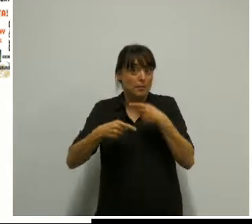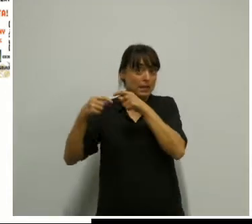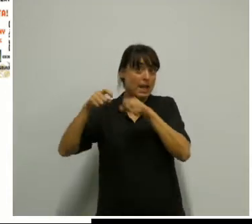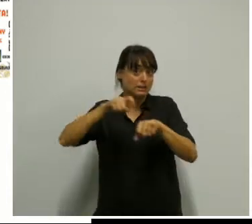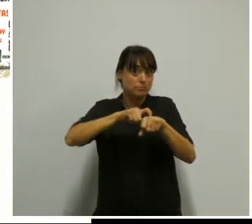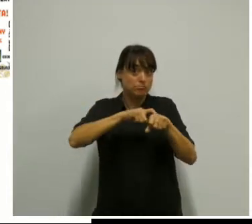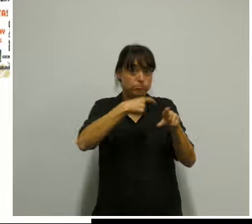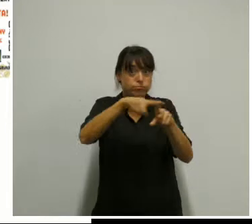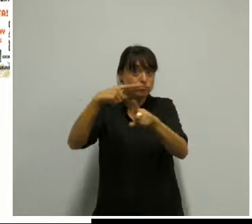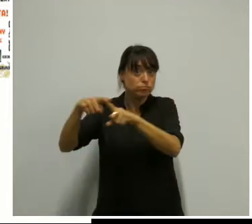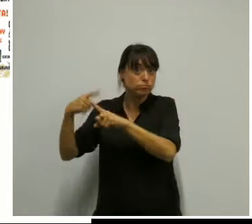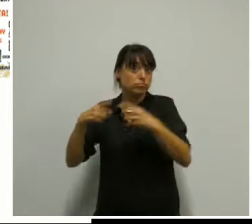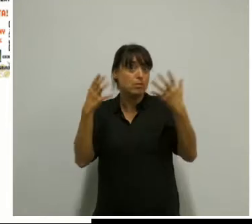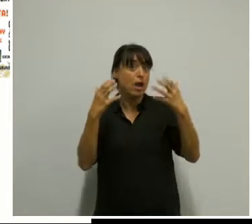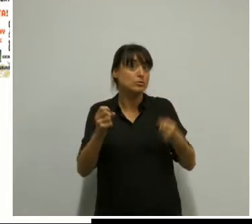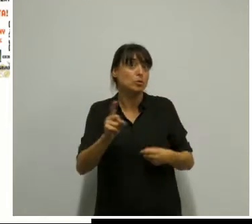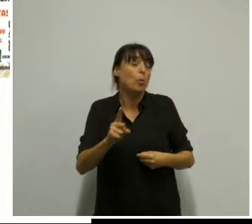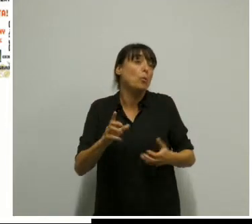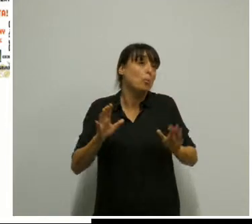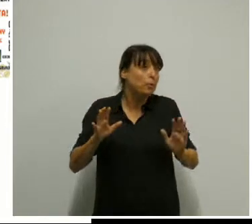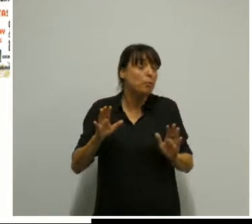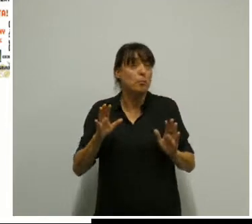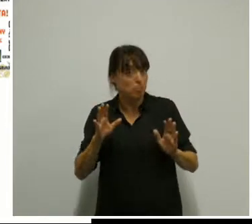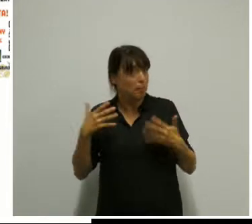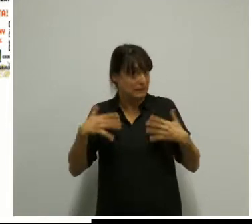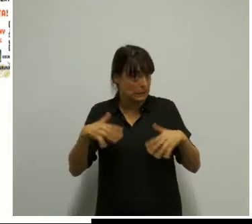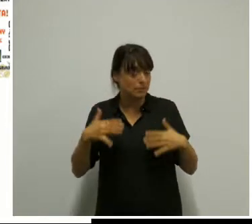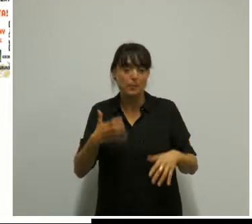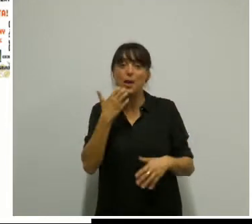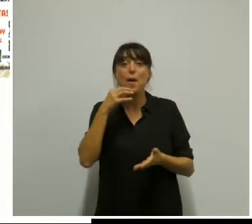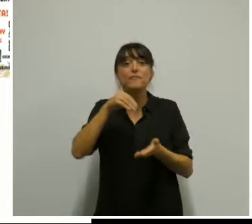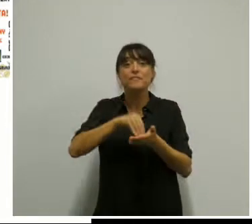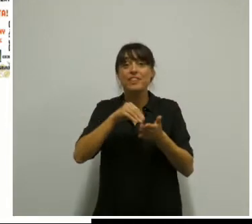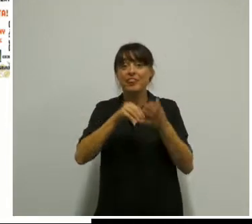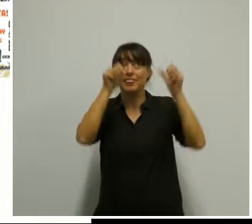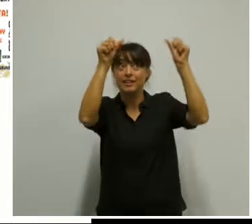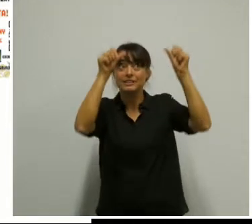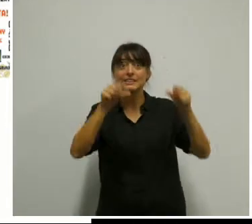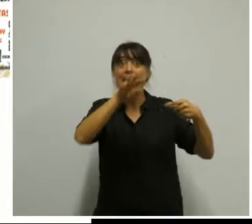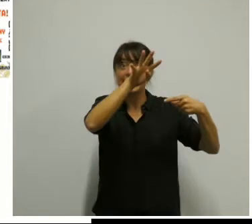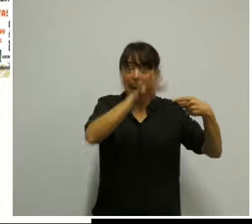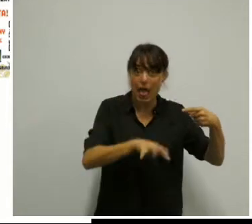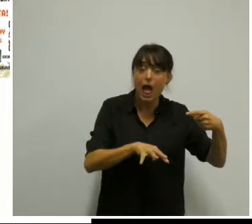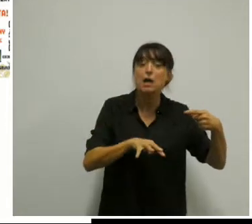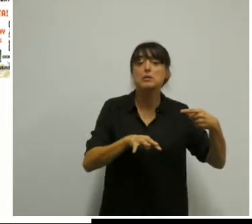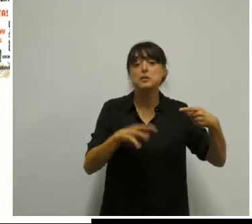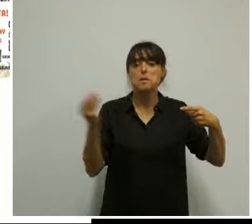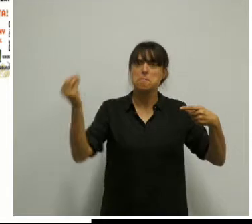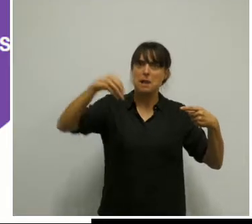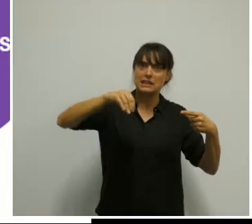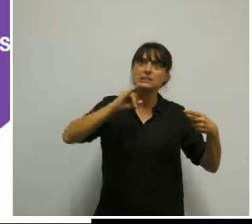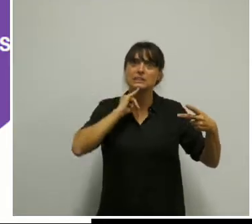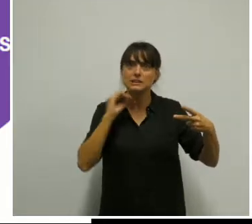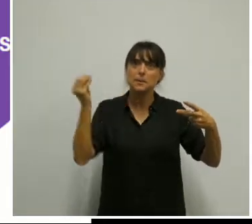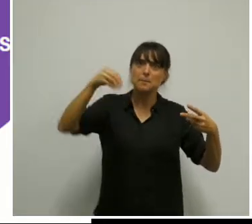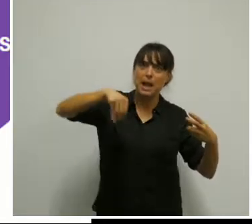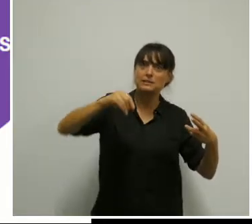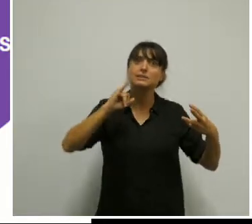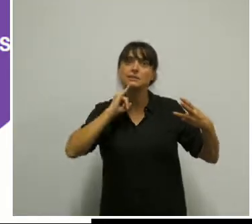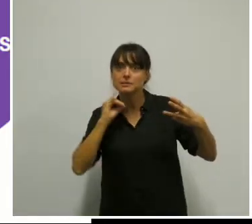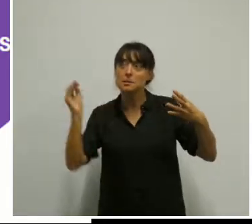diferents orígens que a vegades només fas el català i veure aquests papers amb el seu idioma doncs, també ho van valorar i es van apuntar a col·laborar.